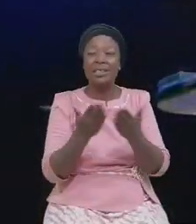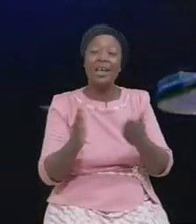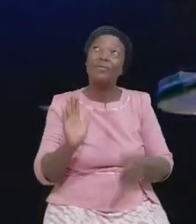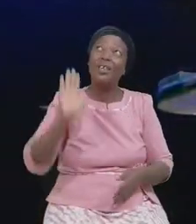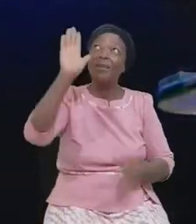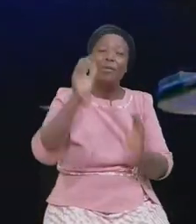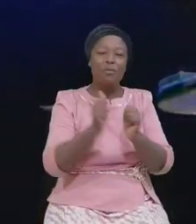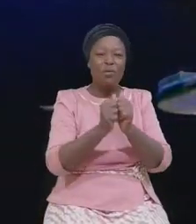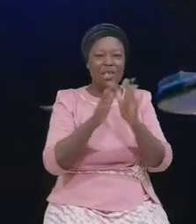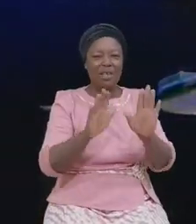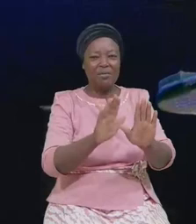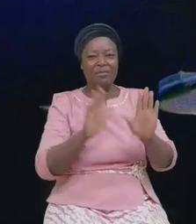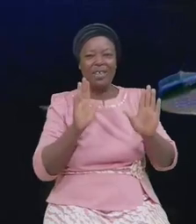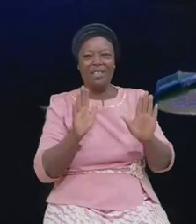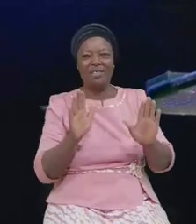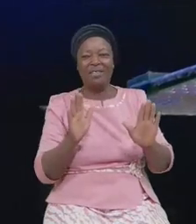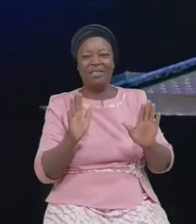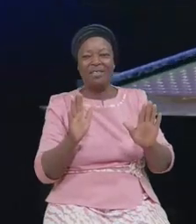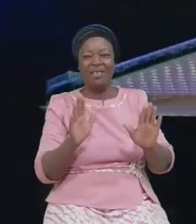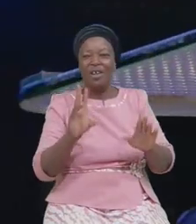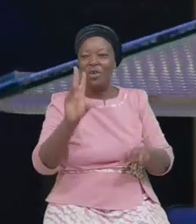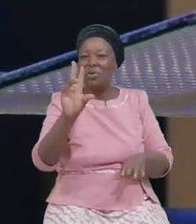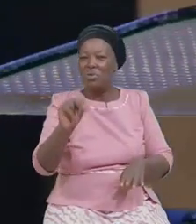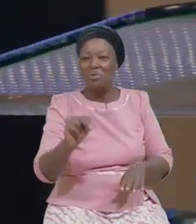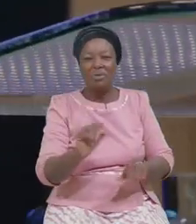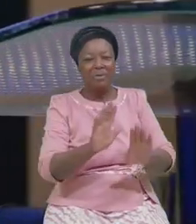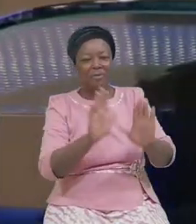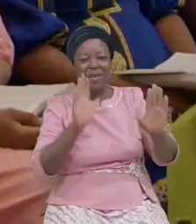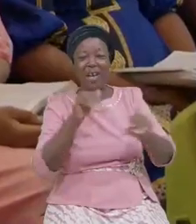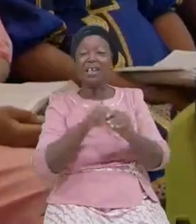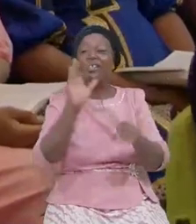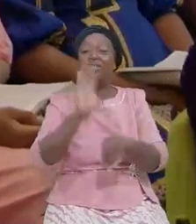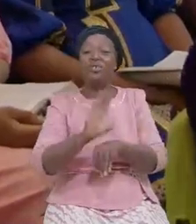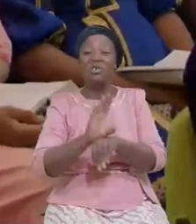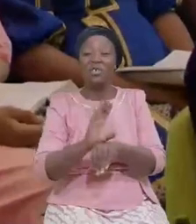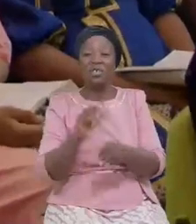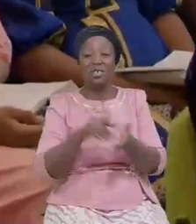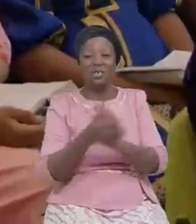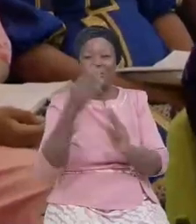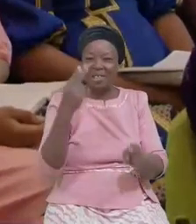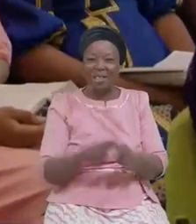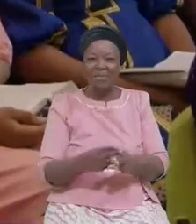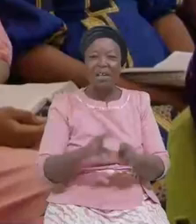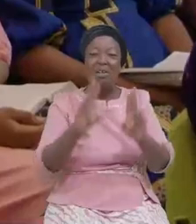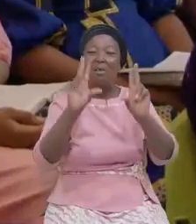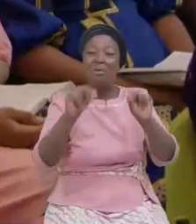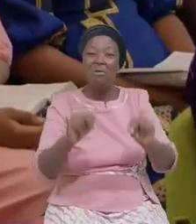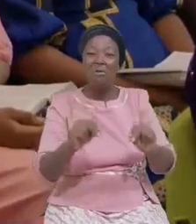crainte. Plus de crainte dans l'église. Plus de crainte à la